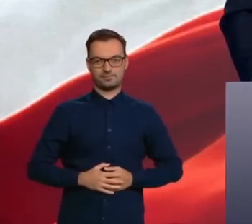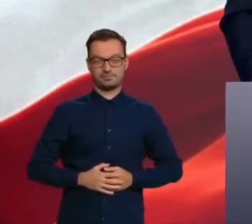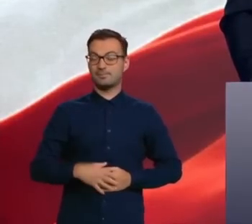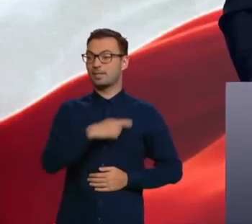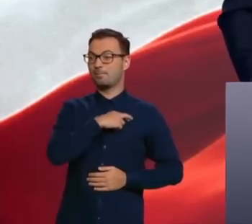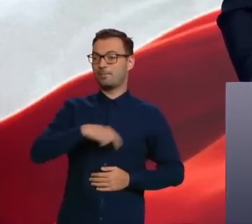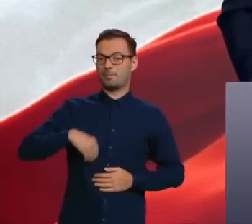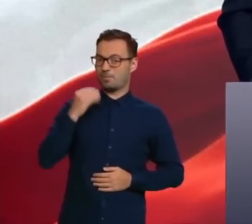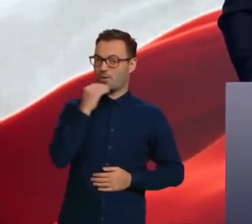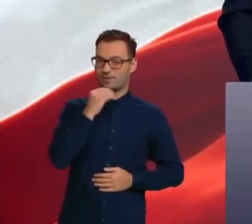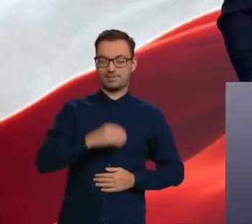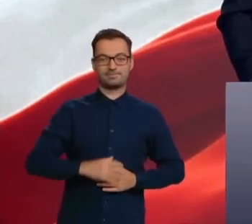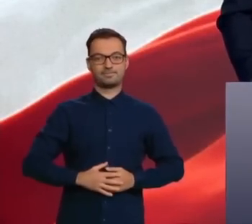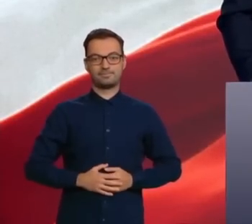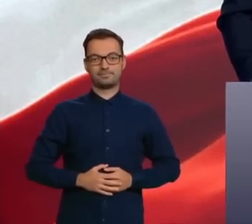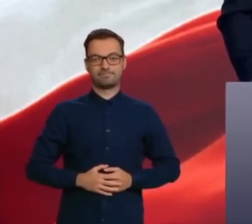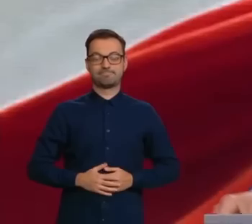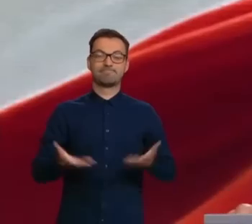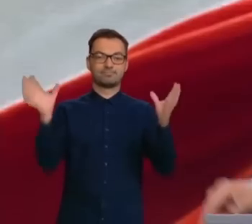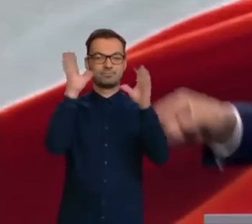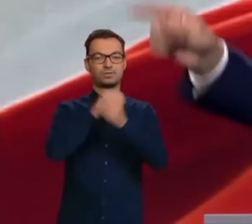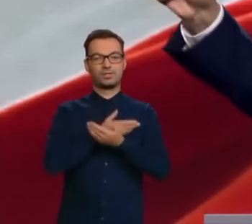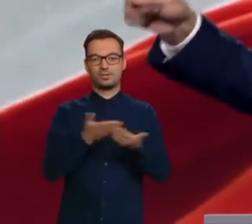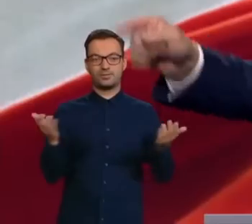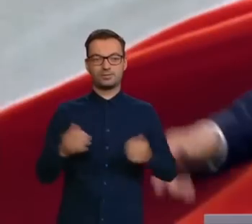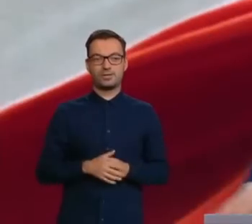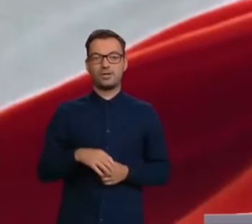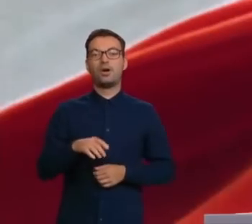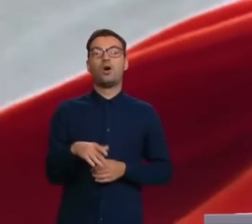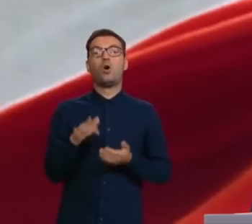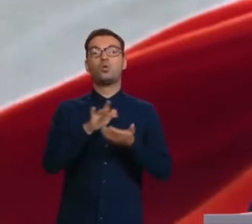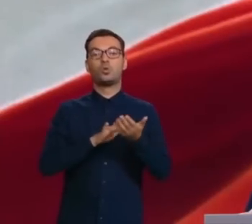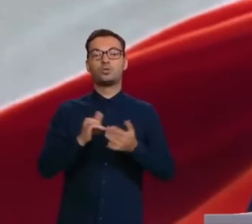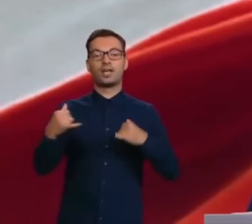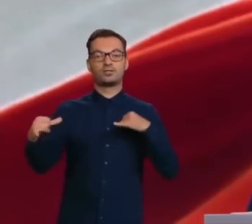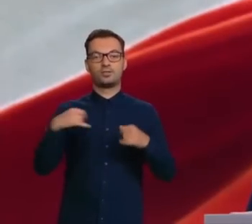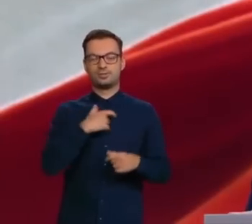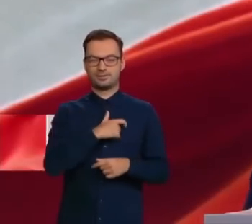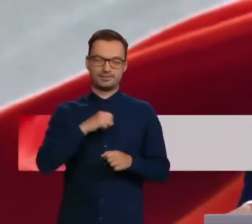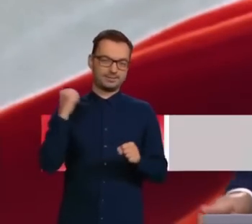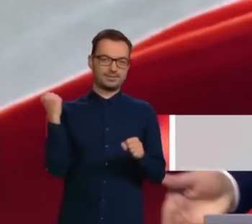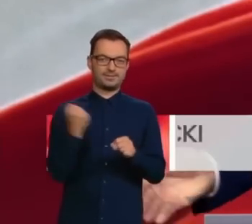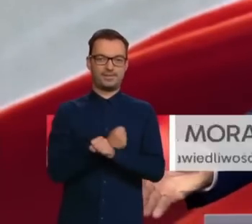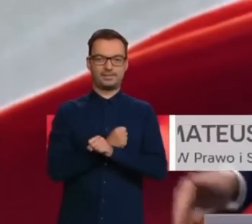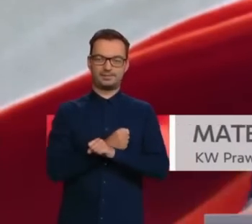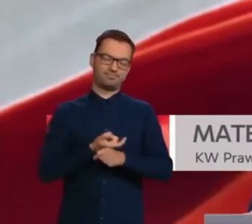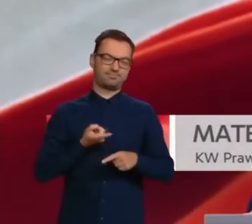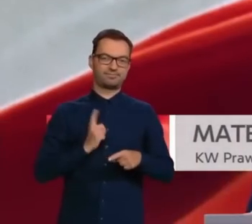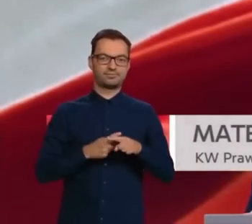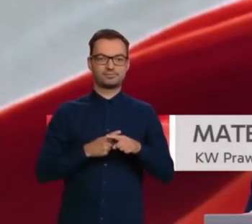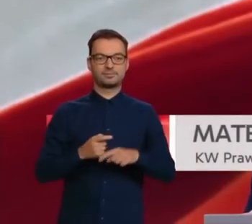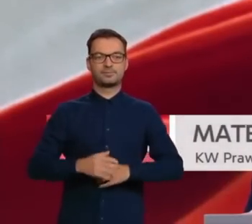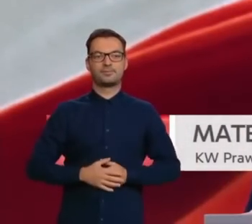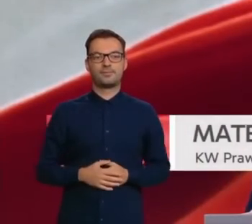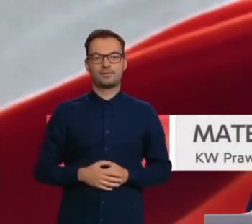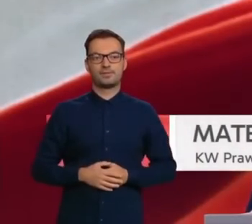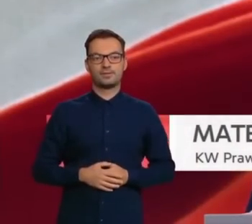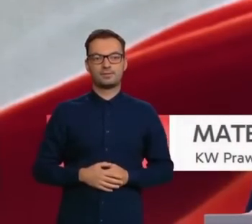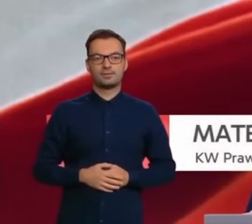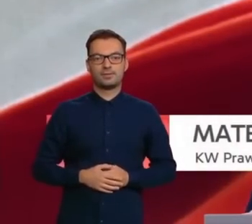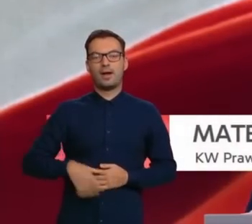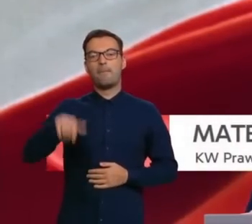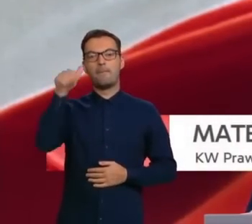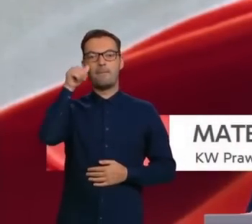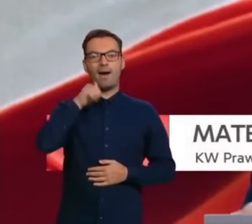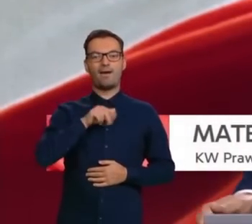Premier Mateusz Morawiecki. Szanowni państwo, Tusk kiedy rządził, to miał serce z kamienia. Wtedy lody kręciły mafię.